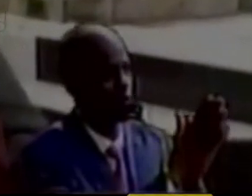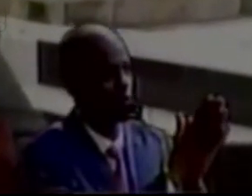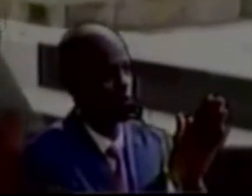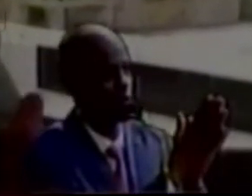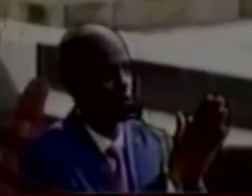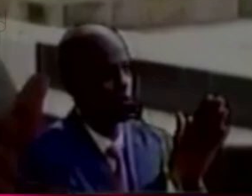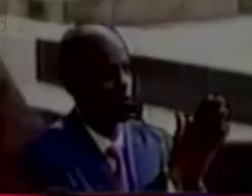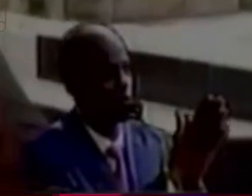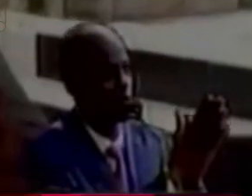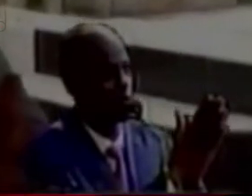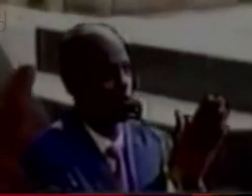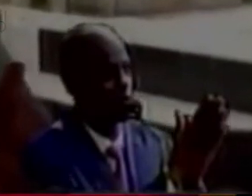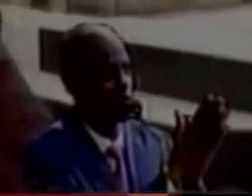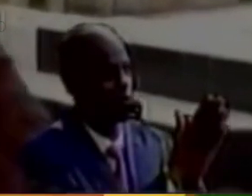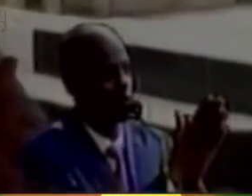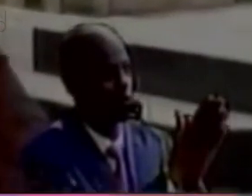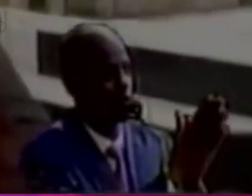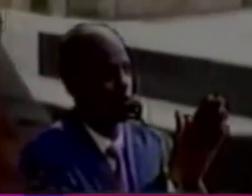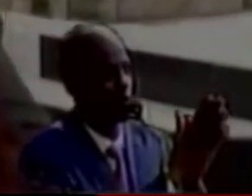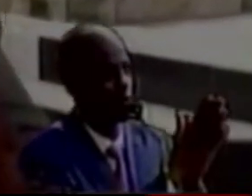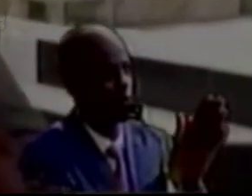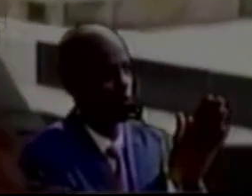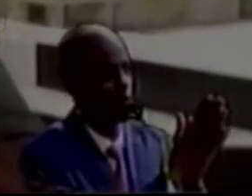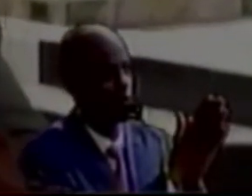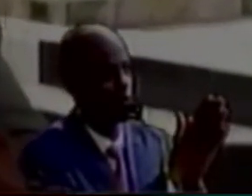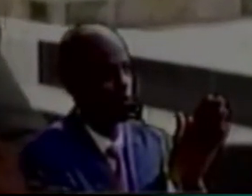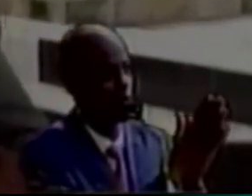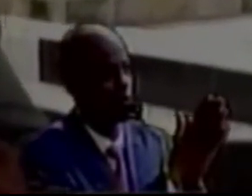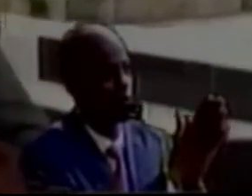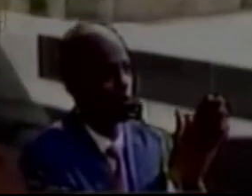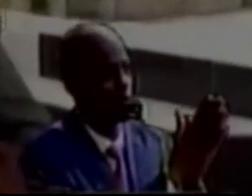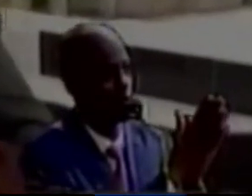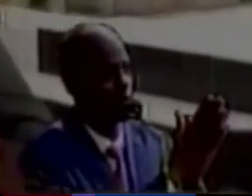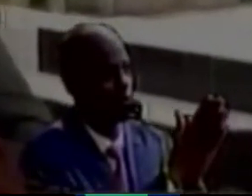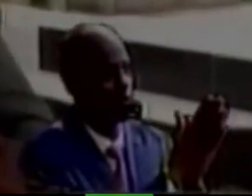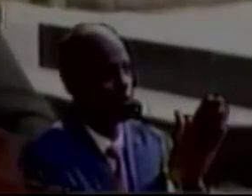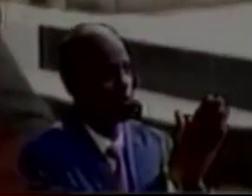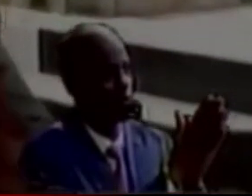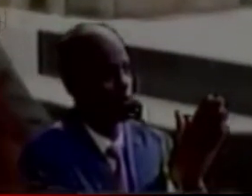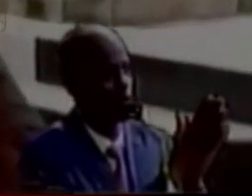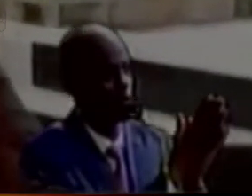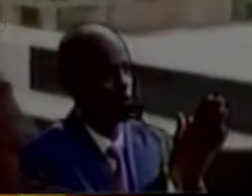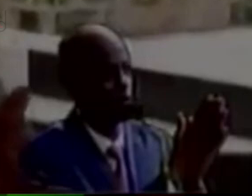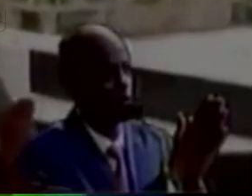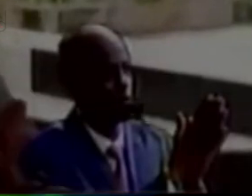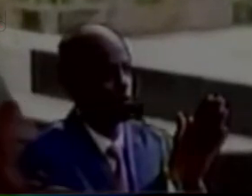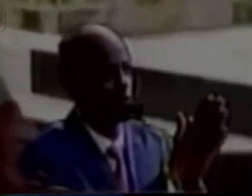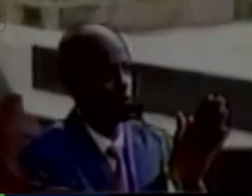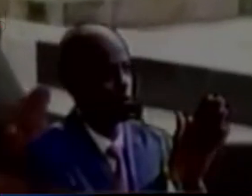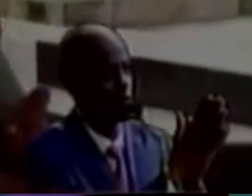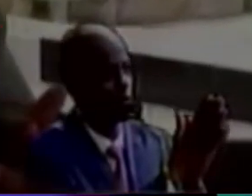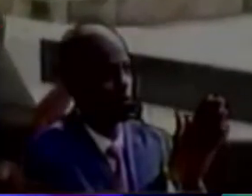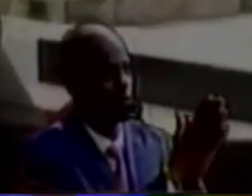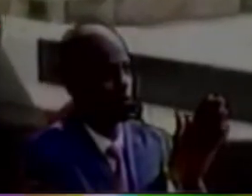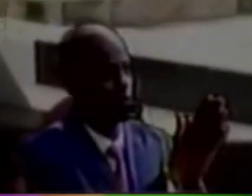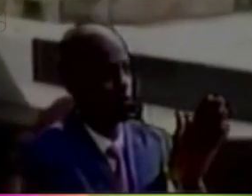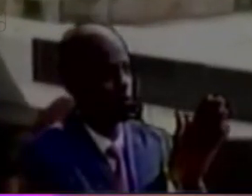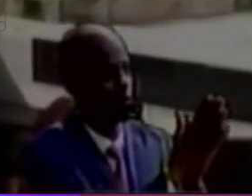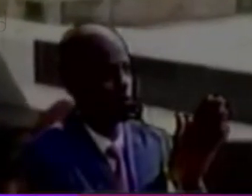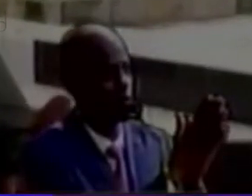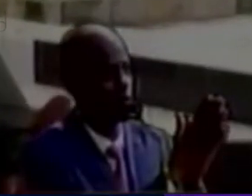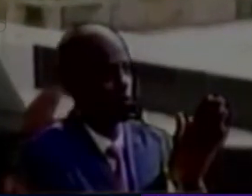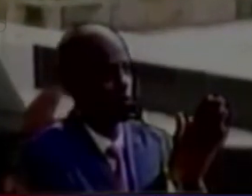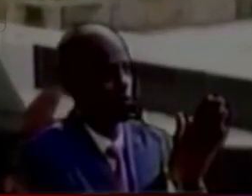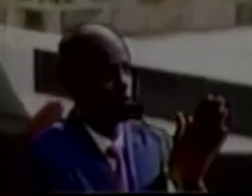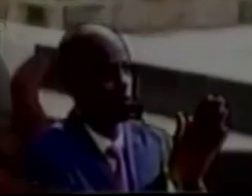il y a des gens réticents pour considérer la spiritualité et dans le comportement du monde. Mais nous finissons par voir